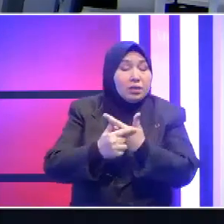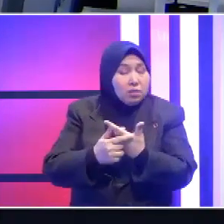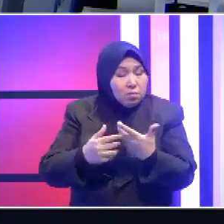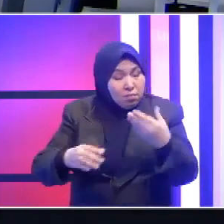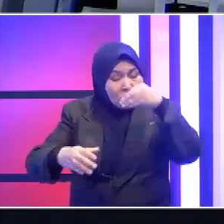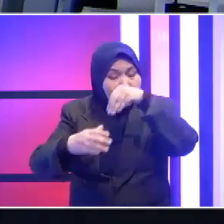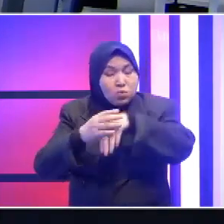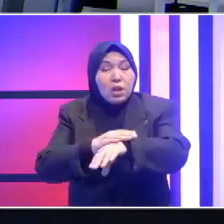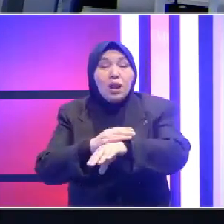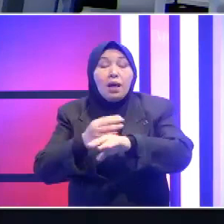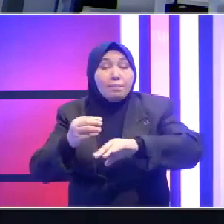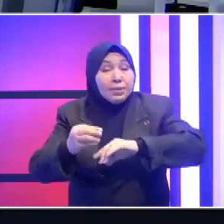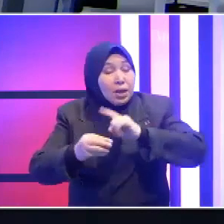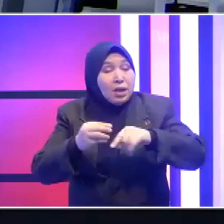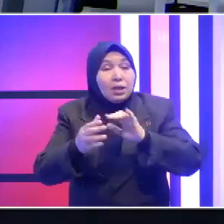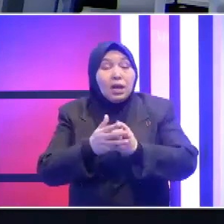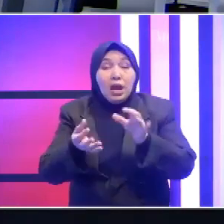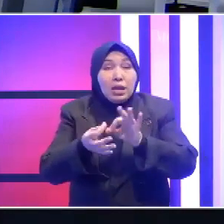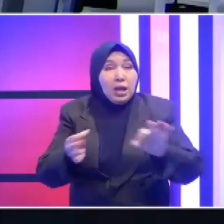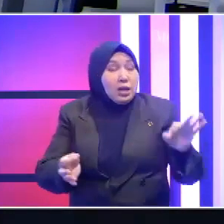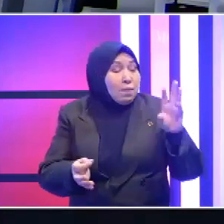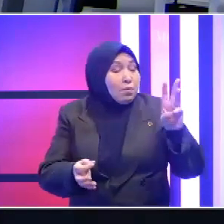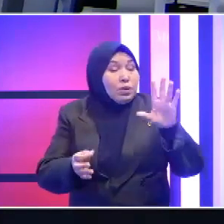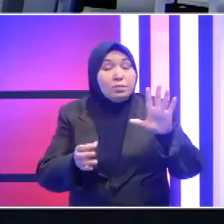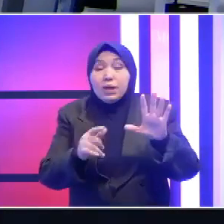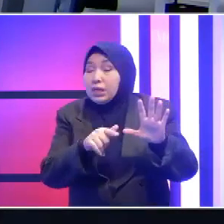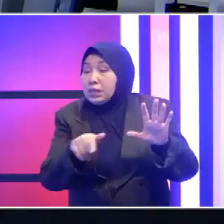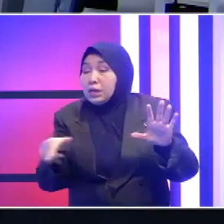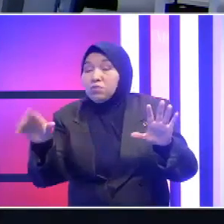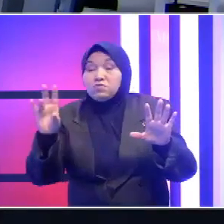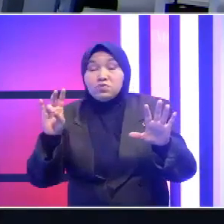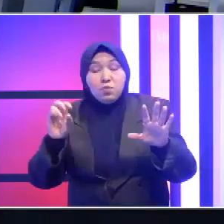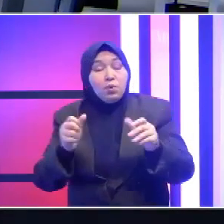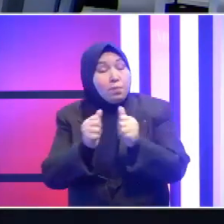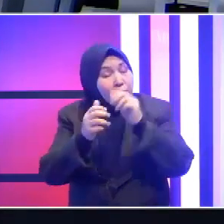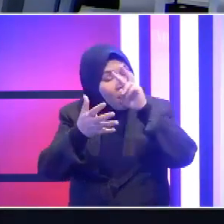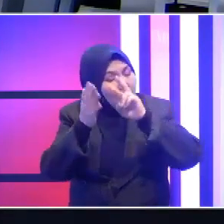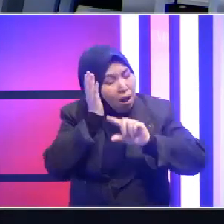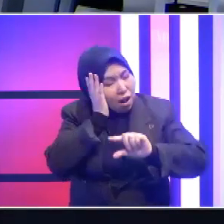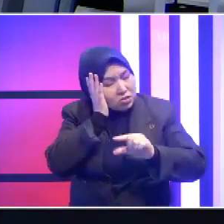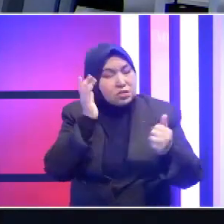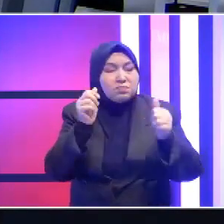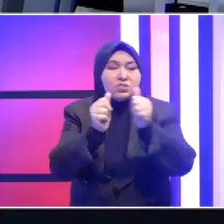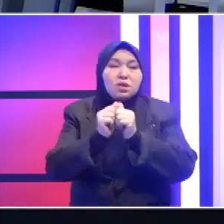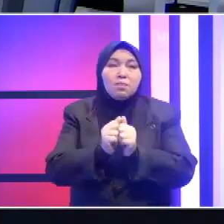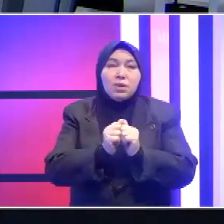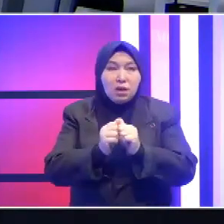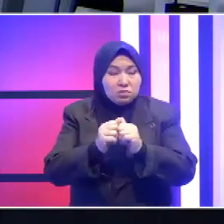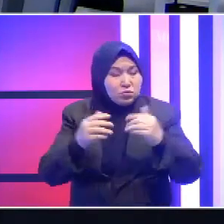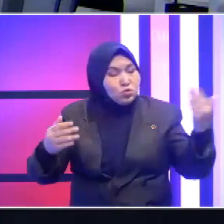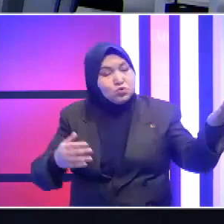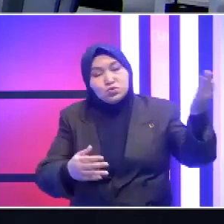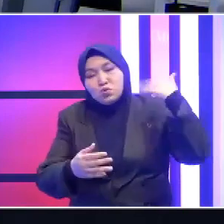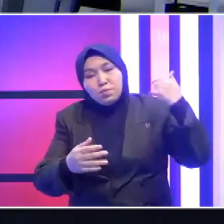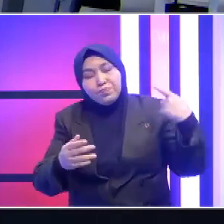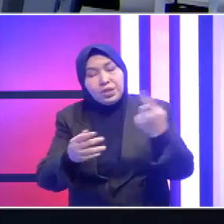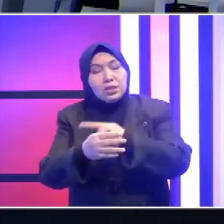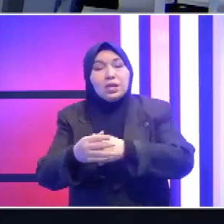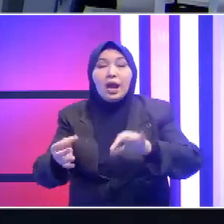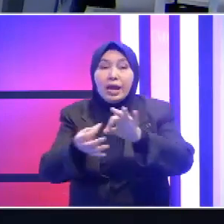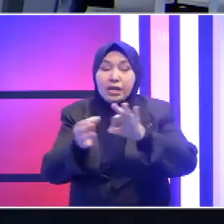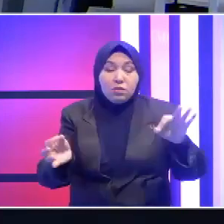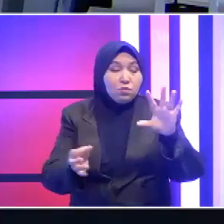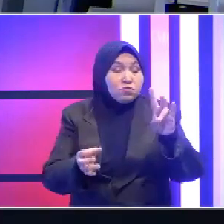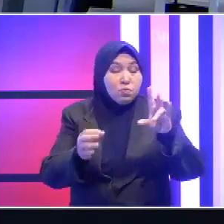pekerja ini ayah 65 hingga ayat 70 kita baca bersama Jomblo itu sambung ayat yang ke-65 hingga ayat